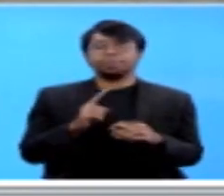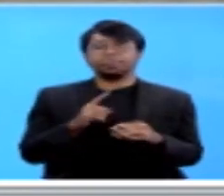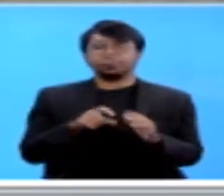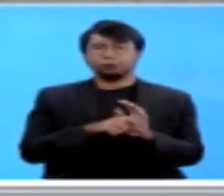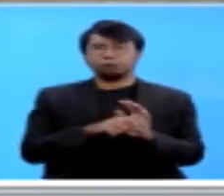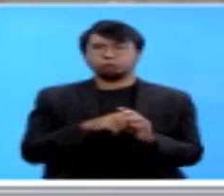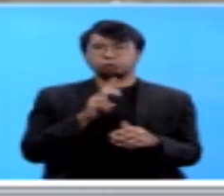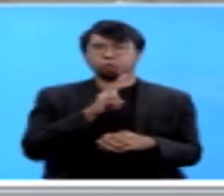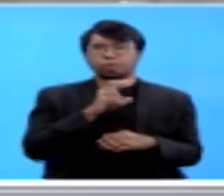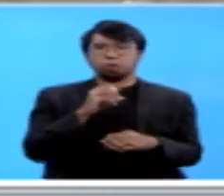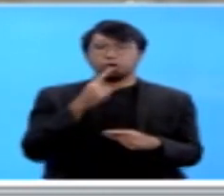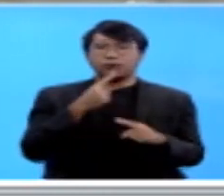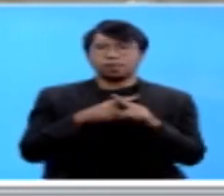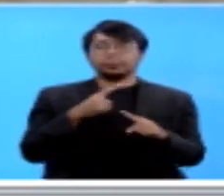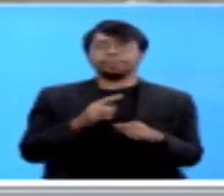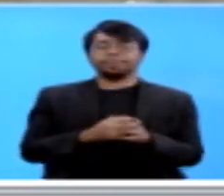kali.